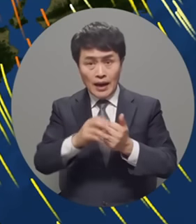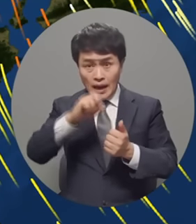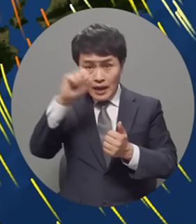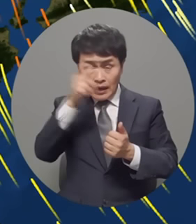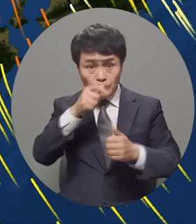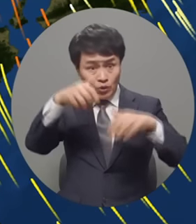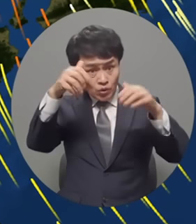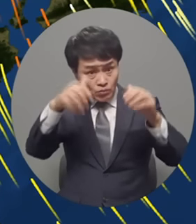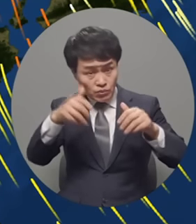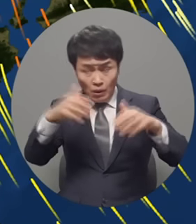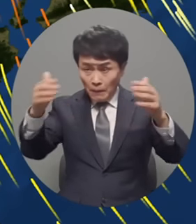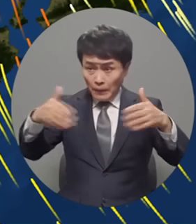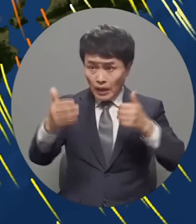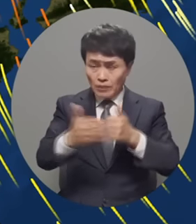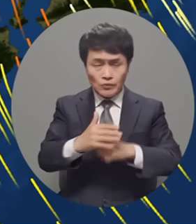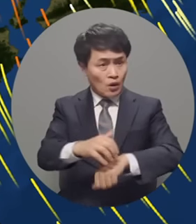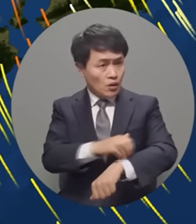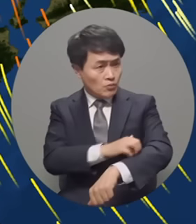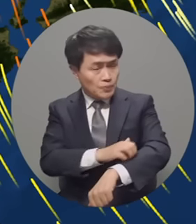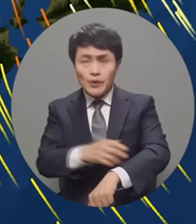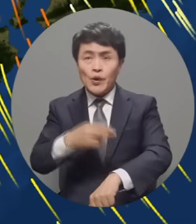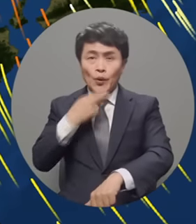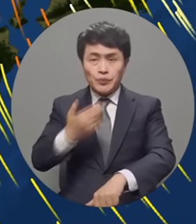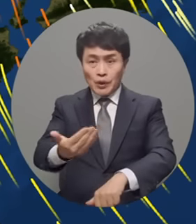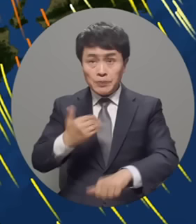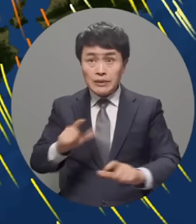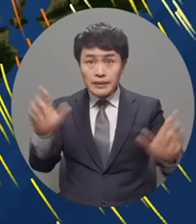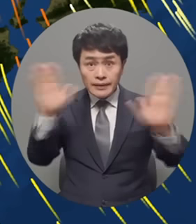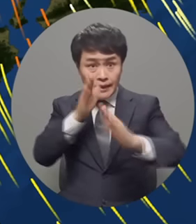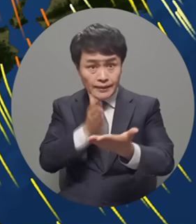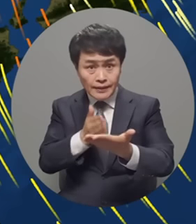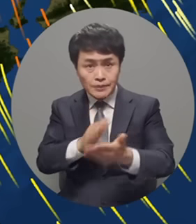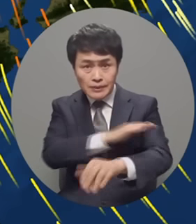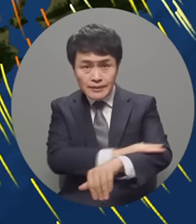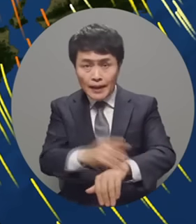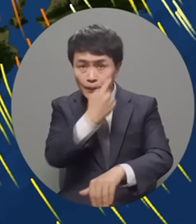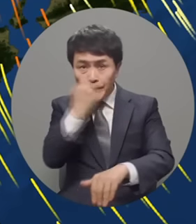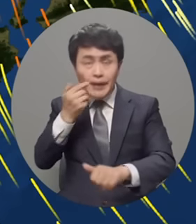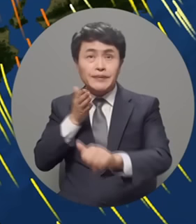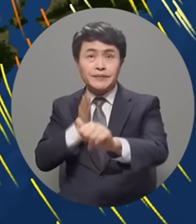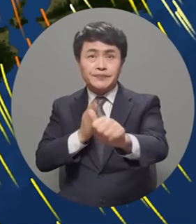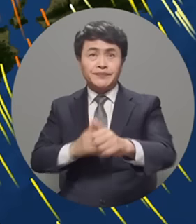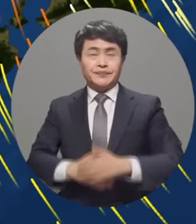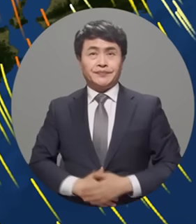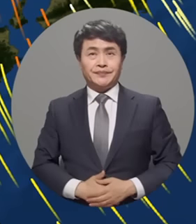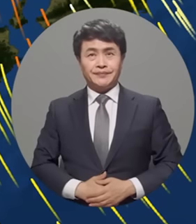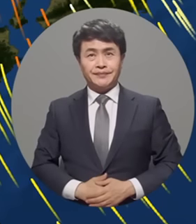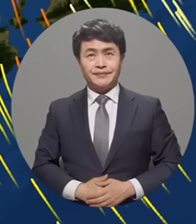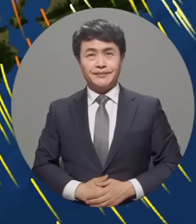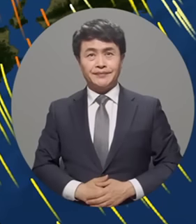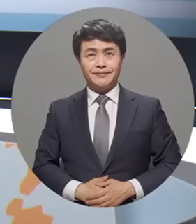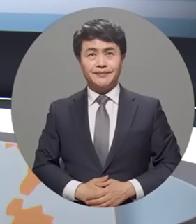또 강풍으로 불편 겪지 않도록 기상정보 잘 확인해 주셔야겠습니다. 지금까지 기상센터였습니다.